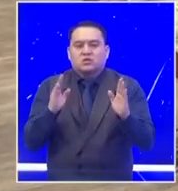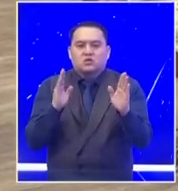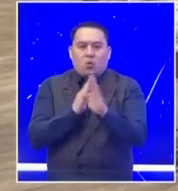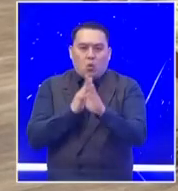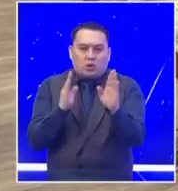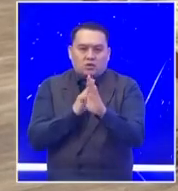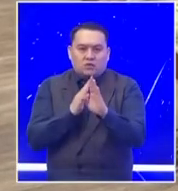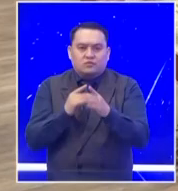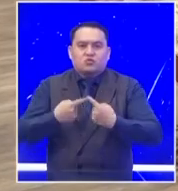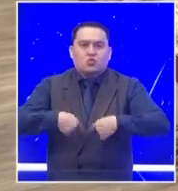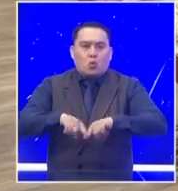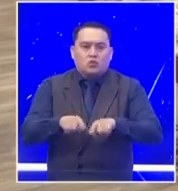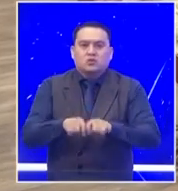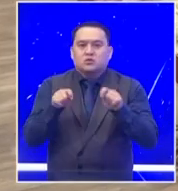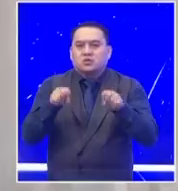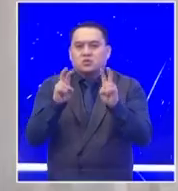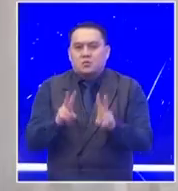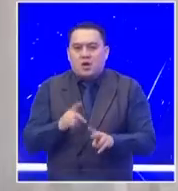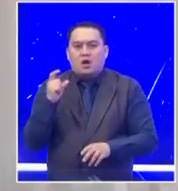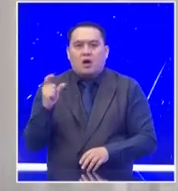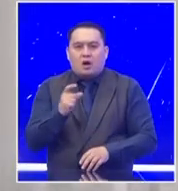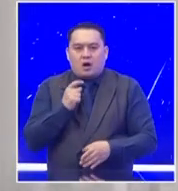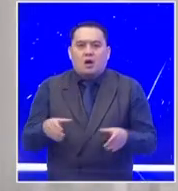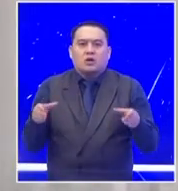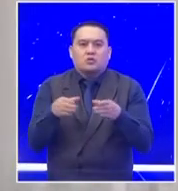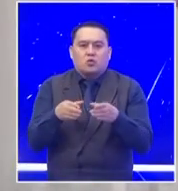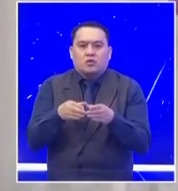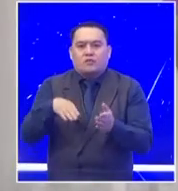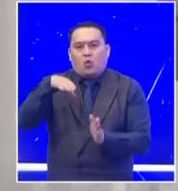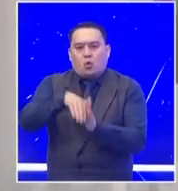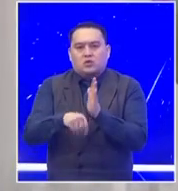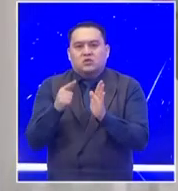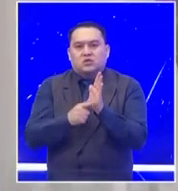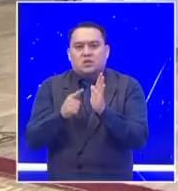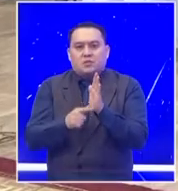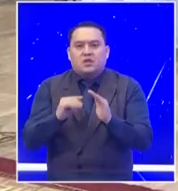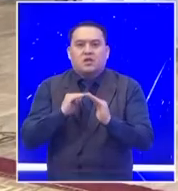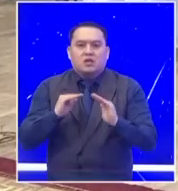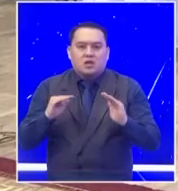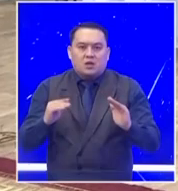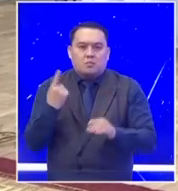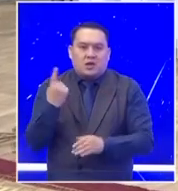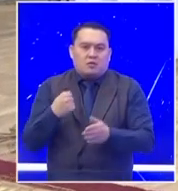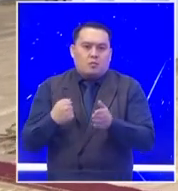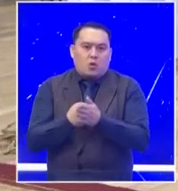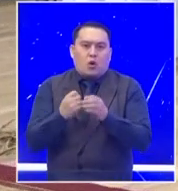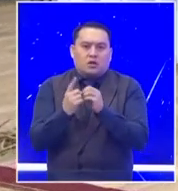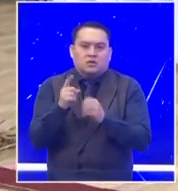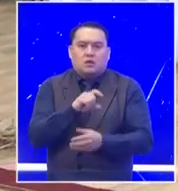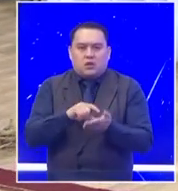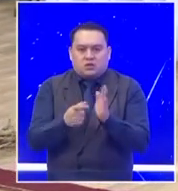среды. На базе школы создали специальный экоотряд. В нем состоят около 70 учеников с 1 по 11